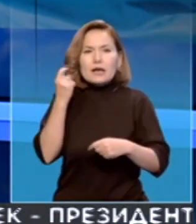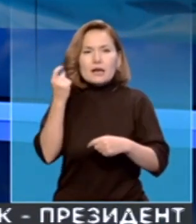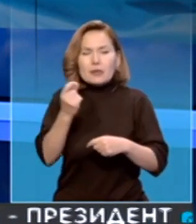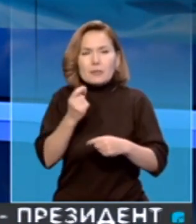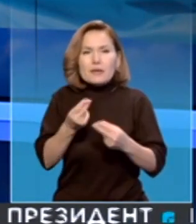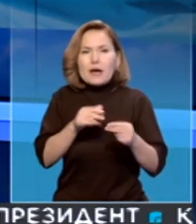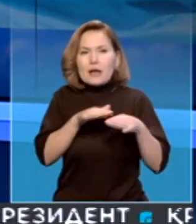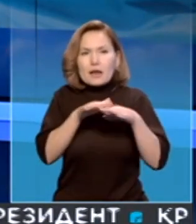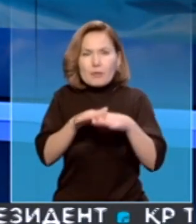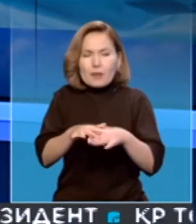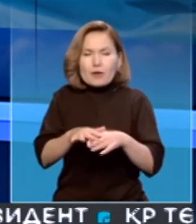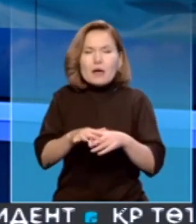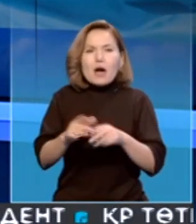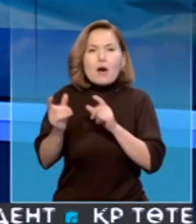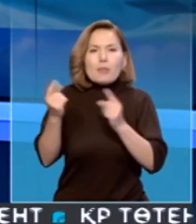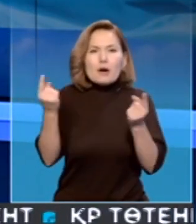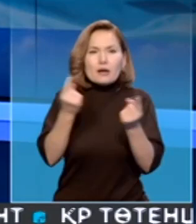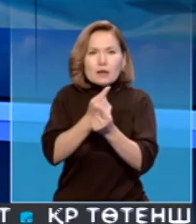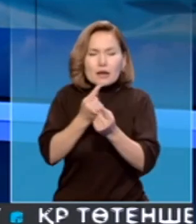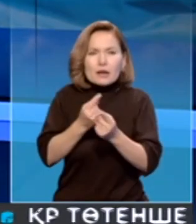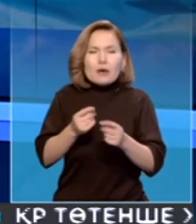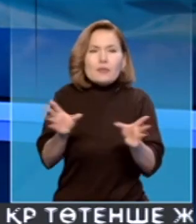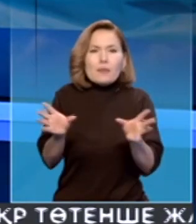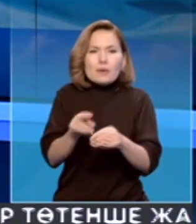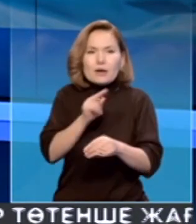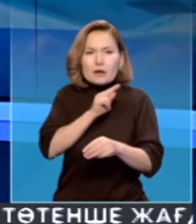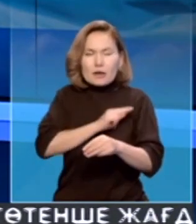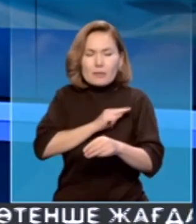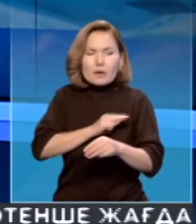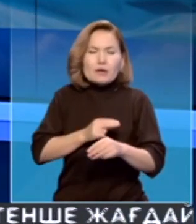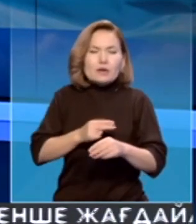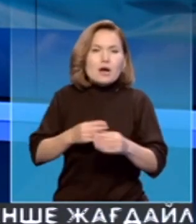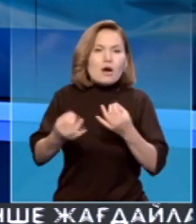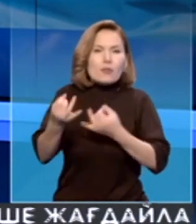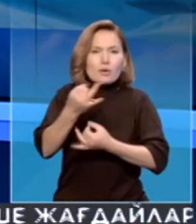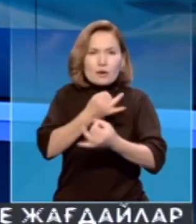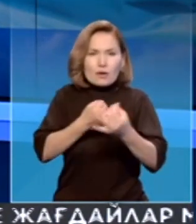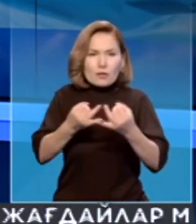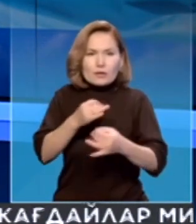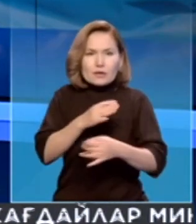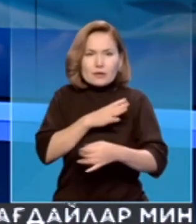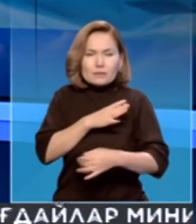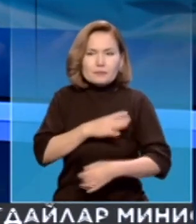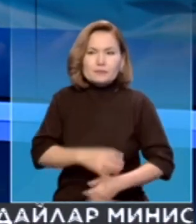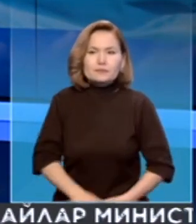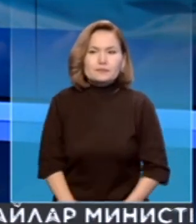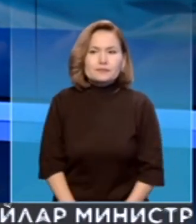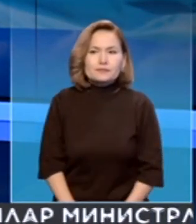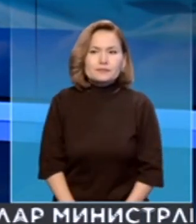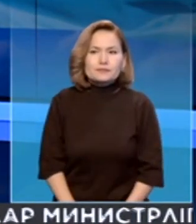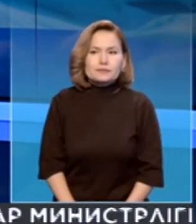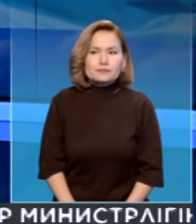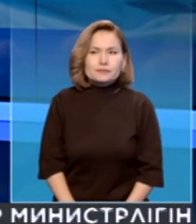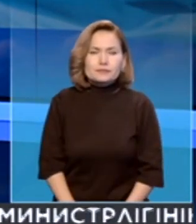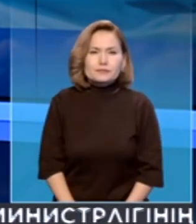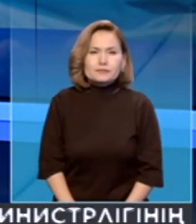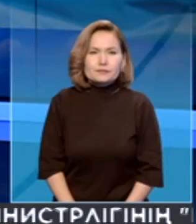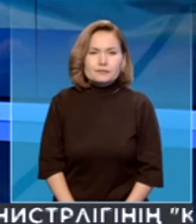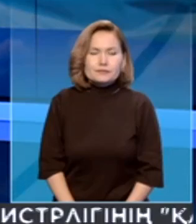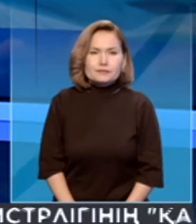экономикалық, инвестиция және көлік логистика салаларындағы өзара іс-әрекеттерге ерекше назар аударылды.